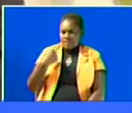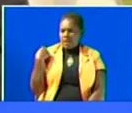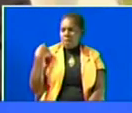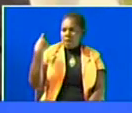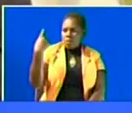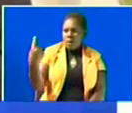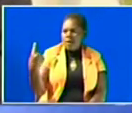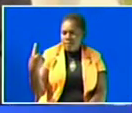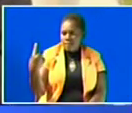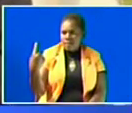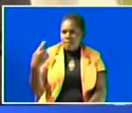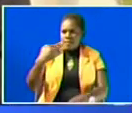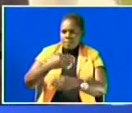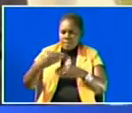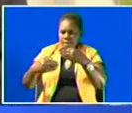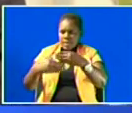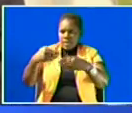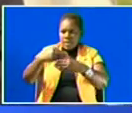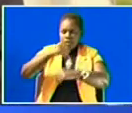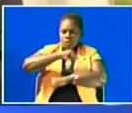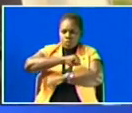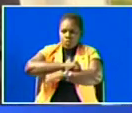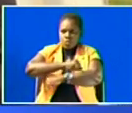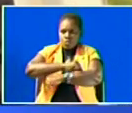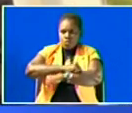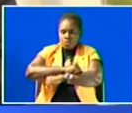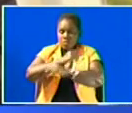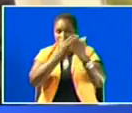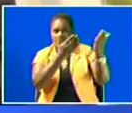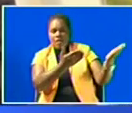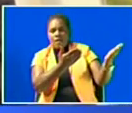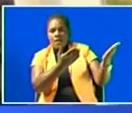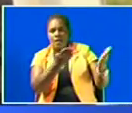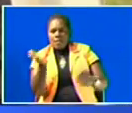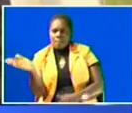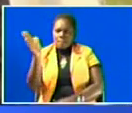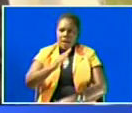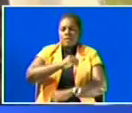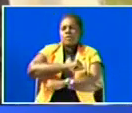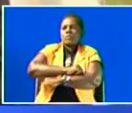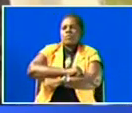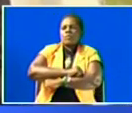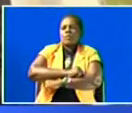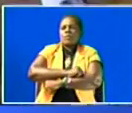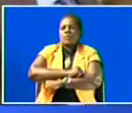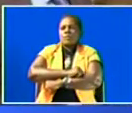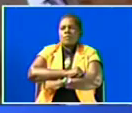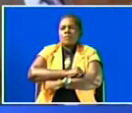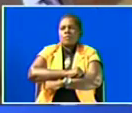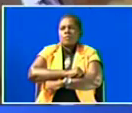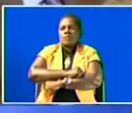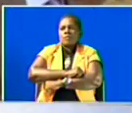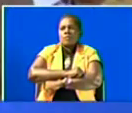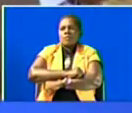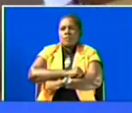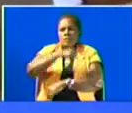mbele, tutajenga temporary structure pale kwa shule, nyinyi murudi shuleni. Kwa sababu